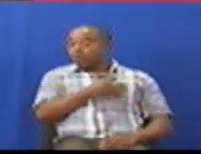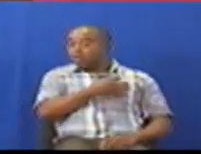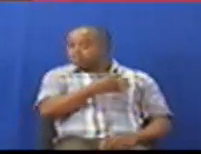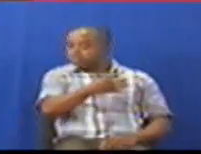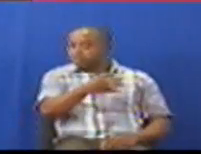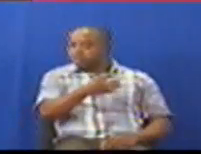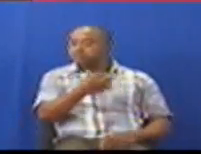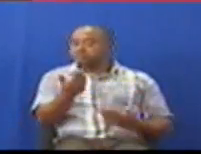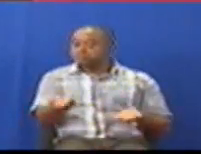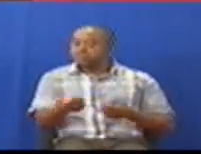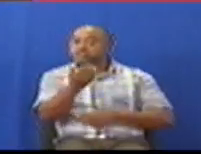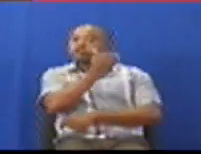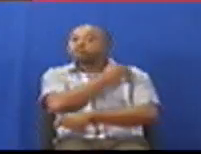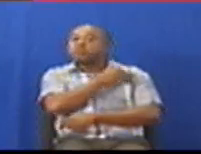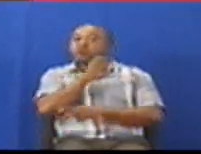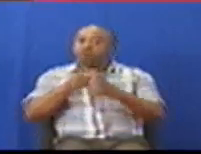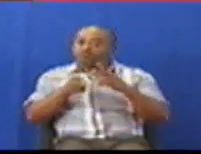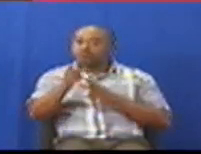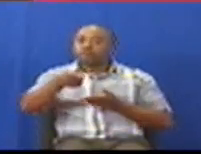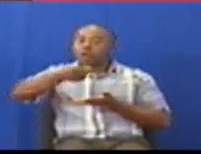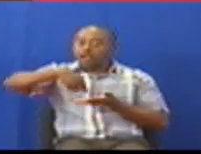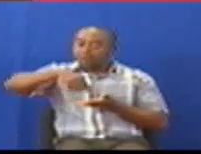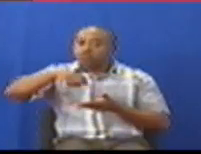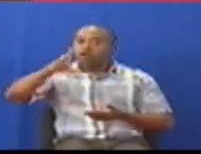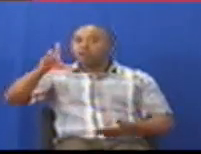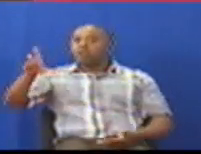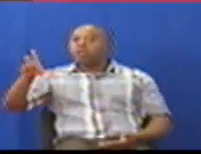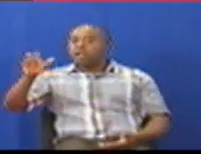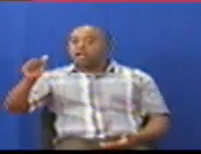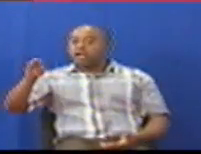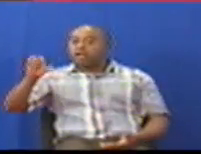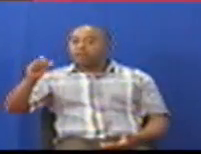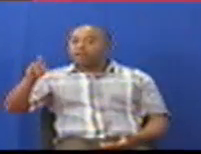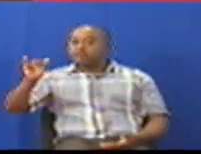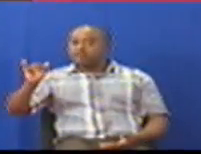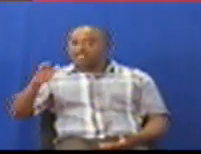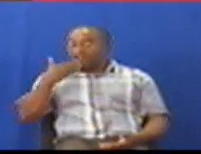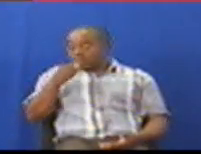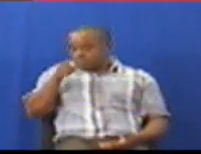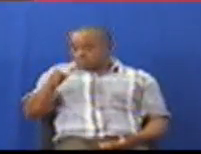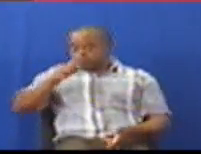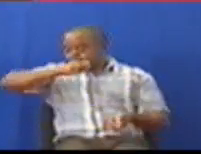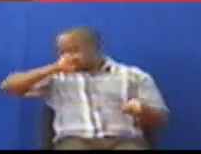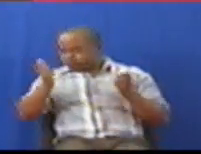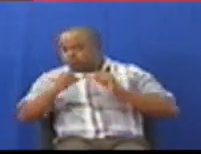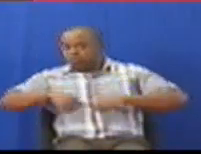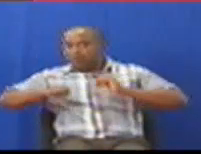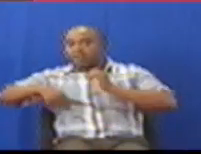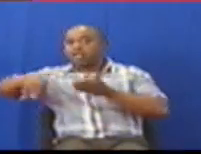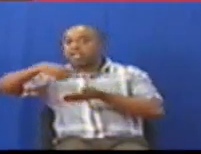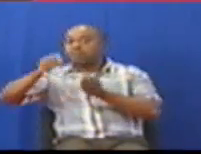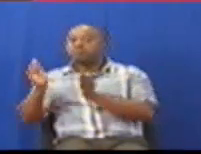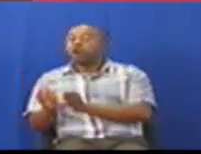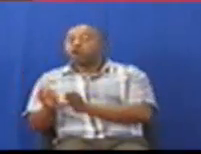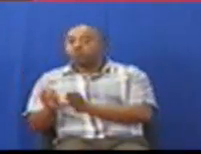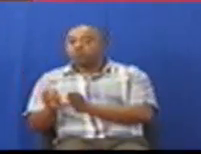utuambie solution ya mji wa Ramadi, kwa sababu wewe mwenyewe unafahamu ule mji ukifanya kuwa mamlaka ya mji mdogo utaleta manufaa